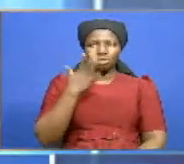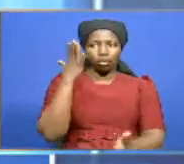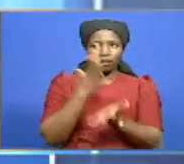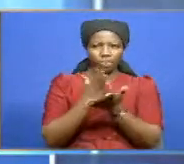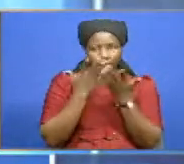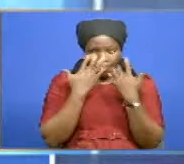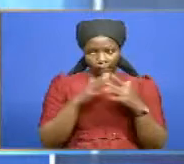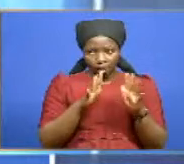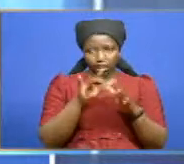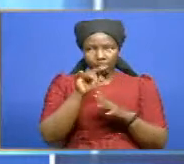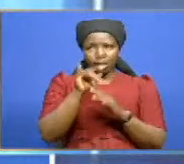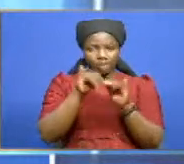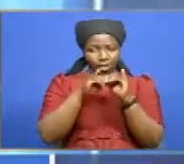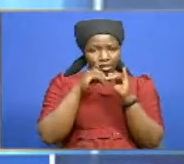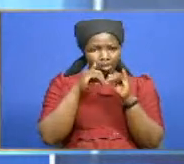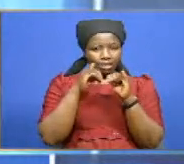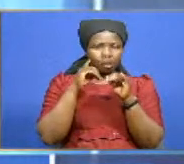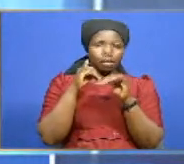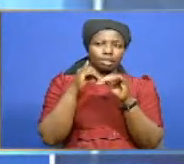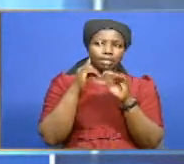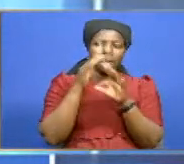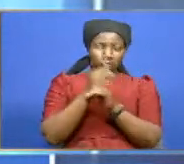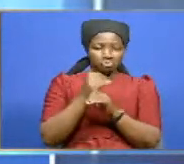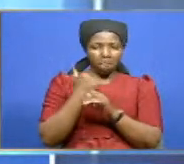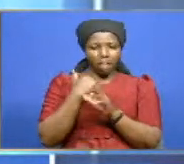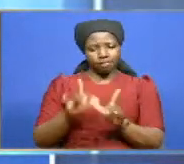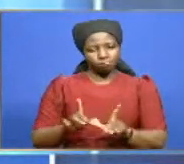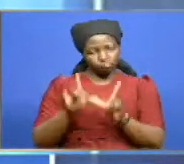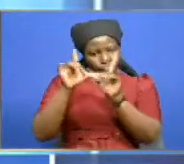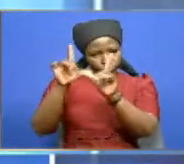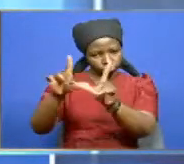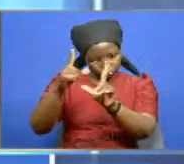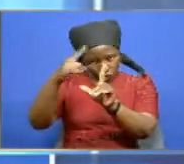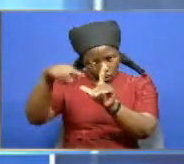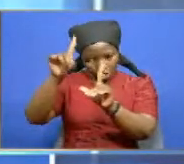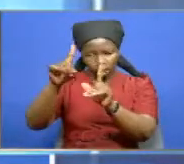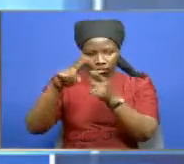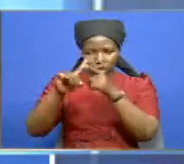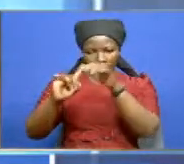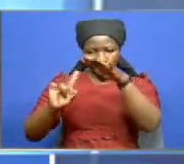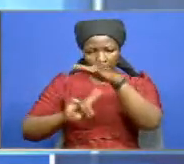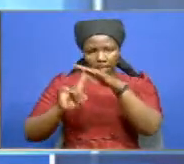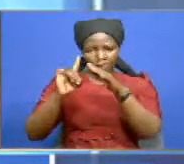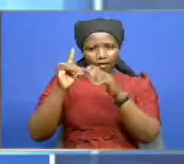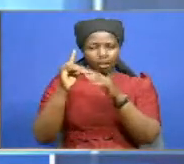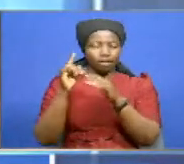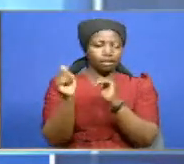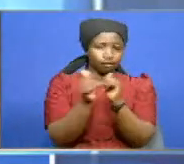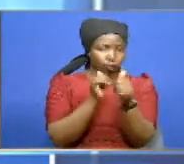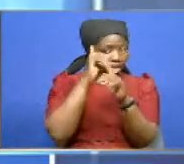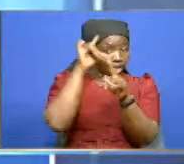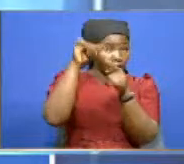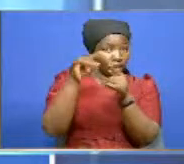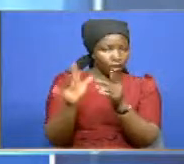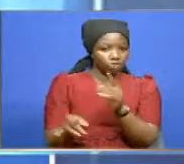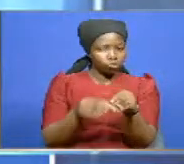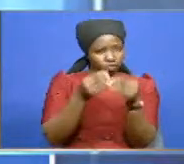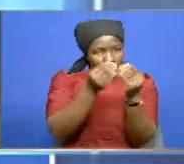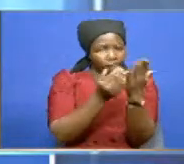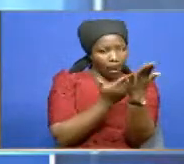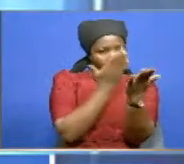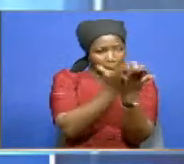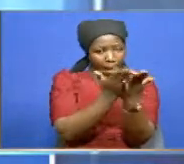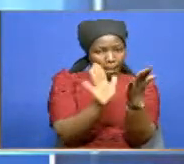amedhibitisha kuwa shirikisho hilo limewasilisha hati zinazofaa kwa wizara ya michezo, huku likinuia kuwasilisha ombi rasmi